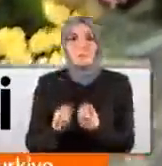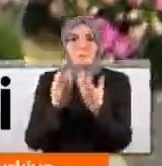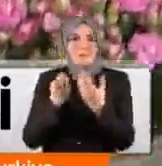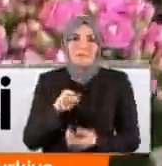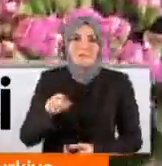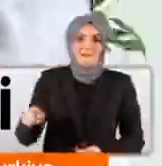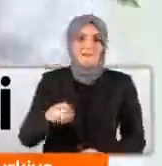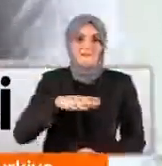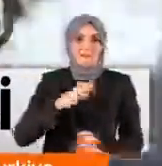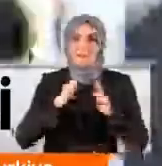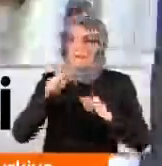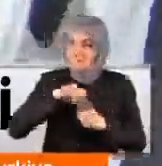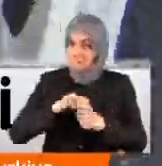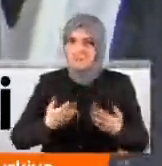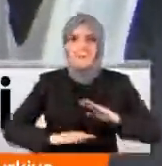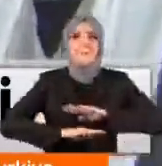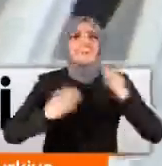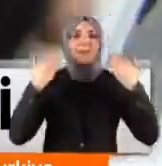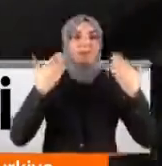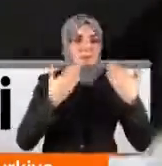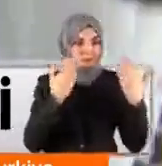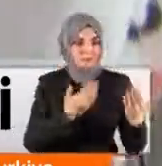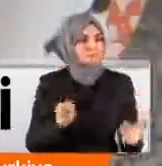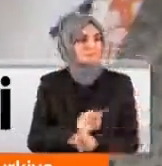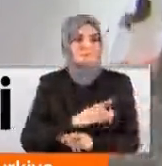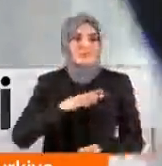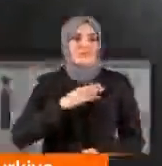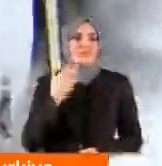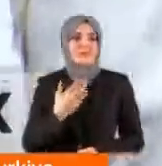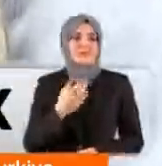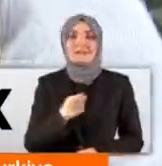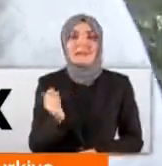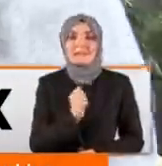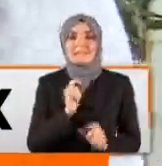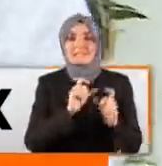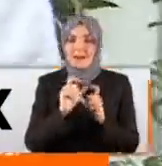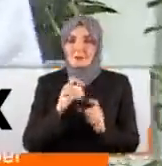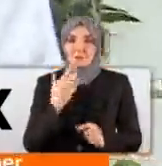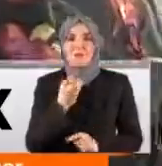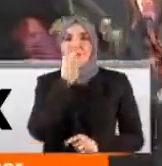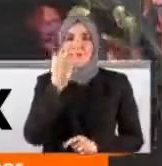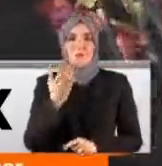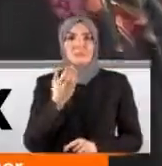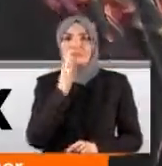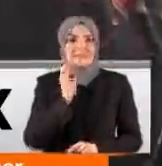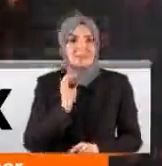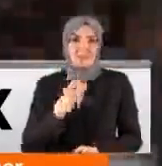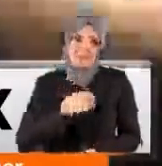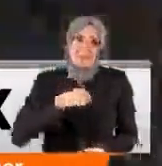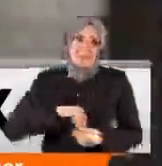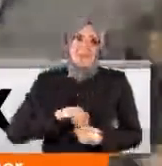balkonda olur hem bahçede olur Bir şey aldınız her gün yaylagül aldım balkon izlemek mi a efendimi tabi